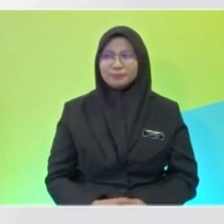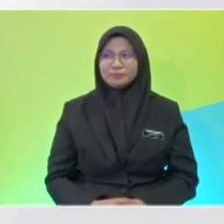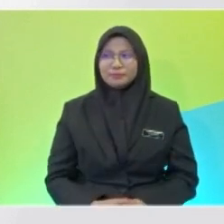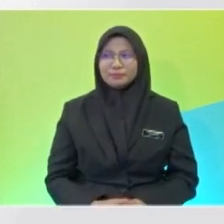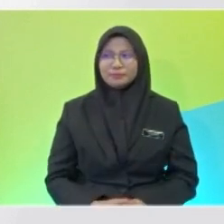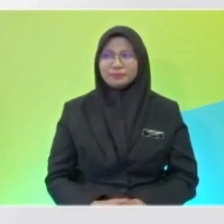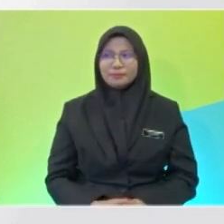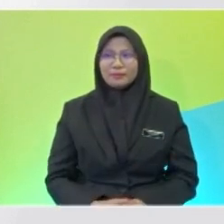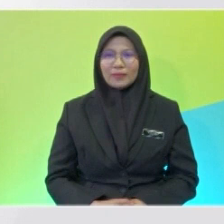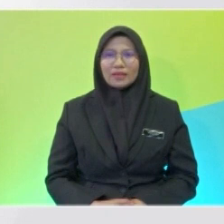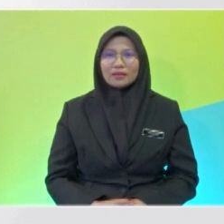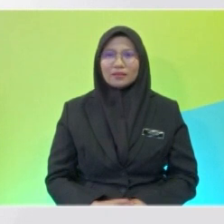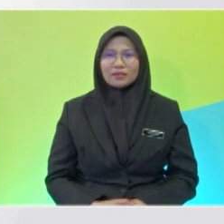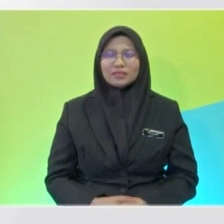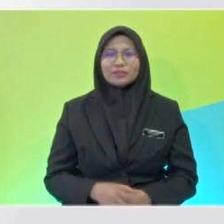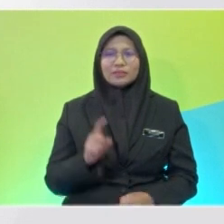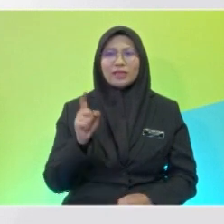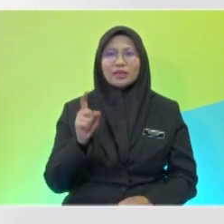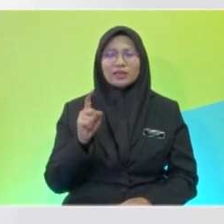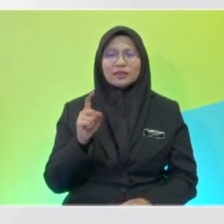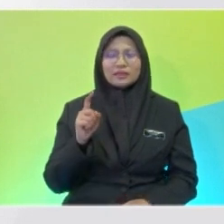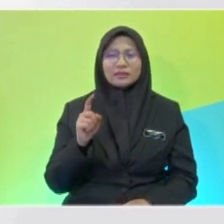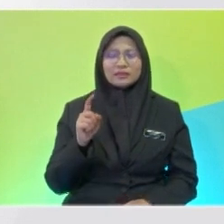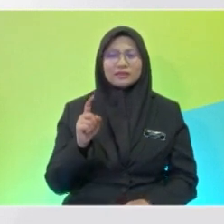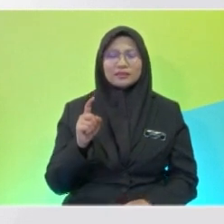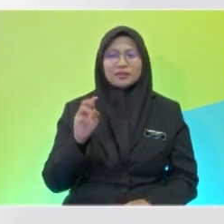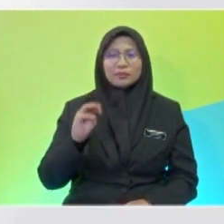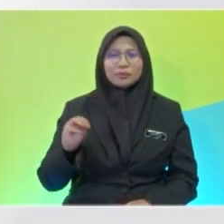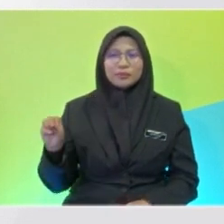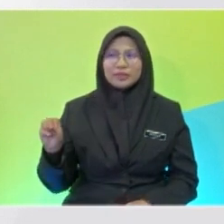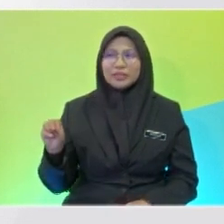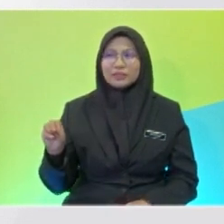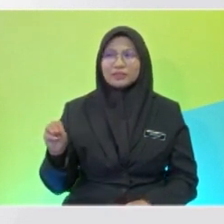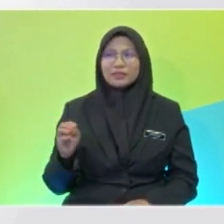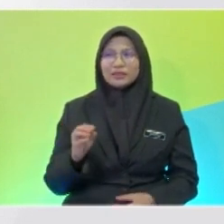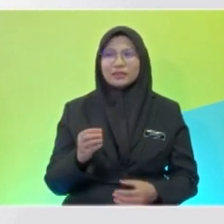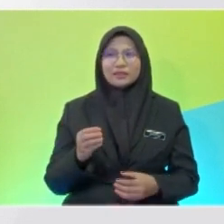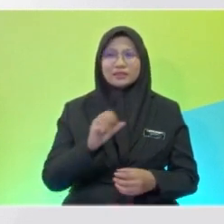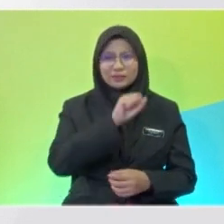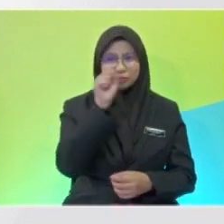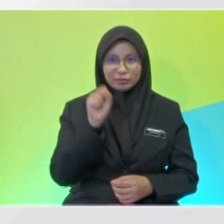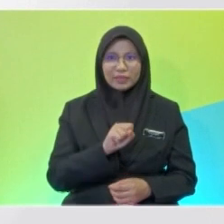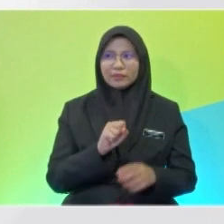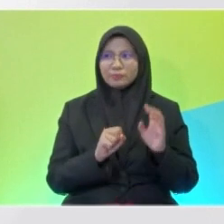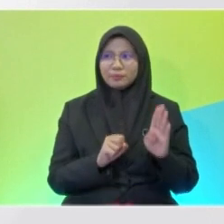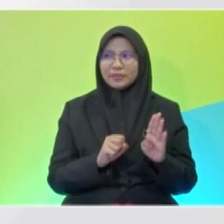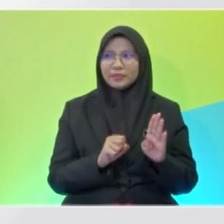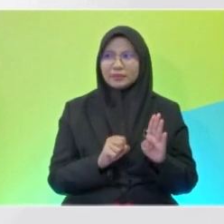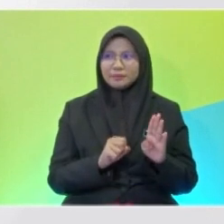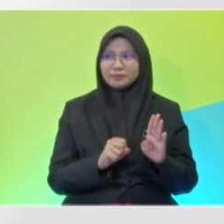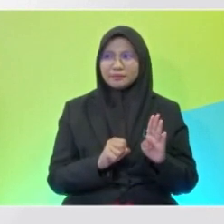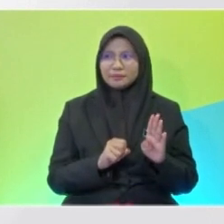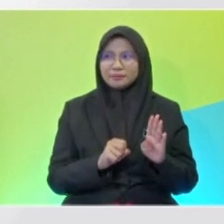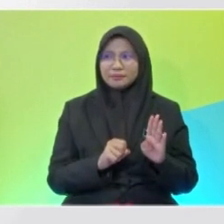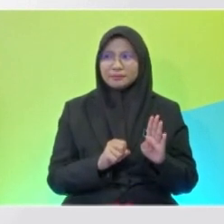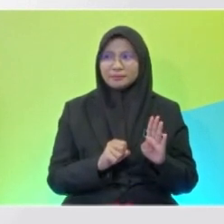juga perlu menjelaskan ciri khas sekitaran tempat tidur yang yang sejahtera untuk warga emasnya jadi apa agaknya kemungkinan